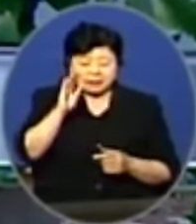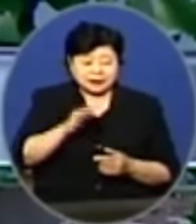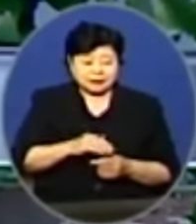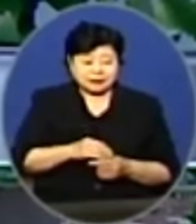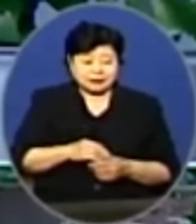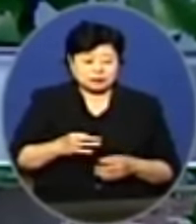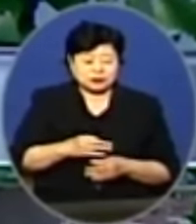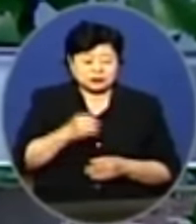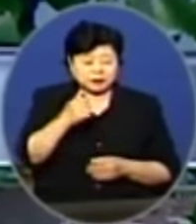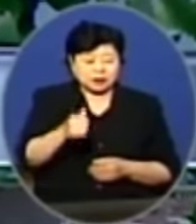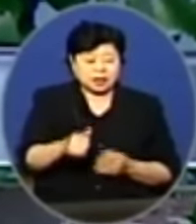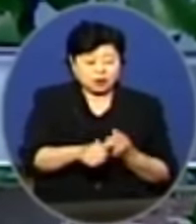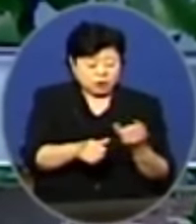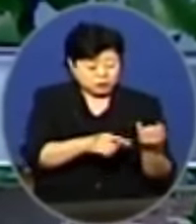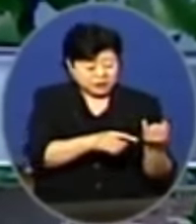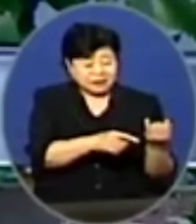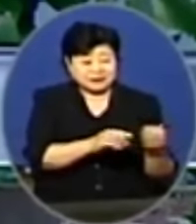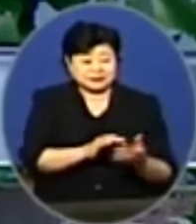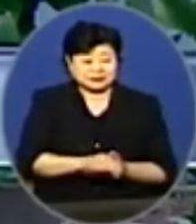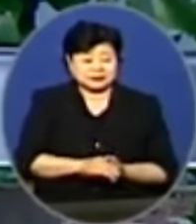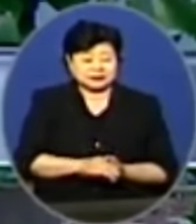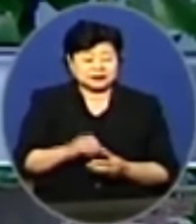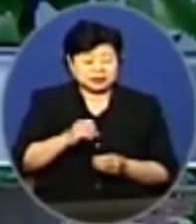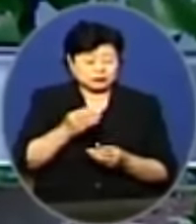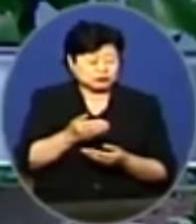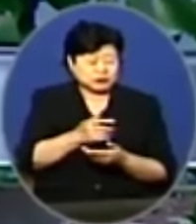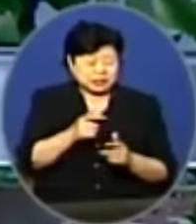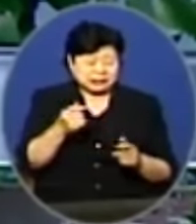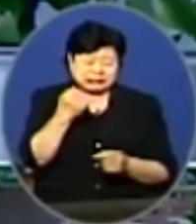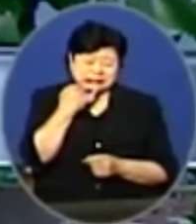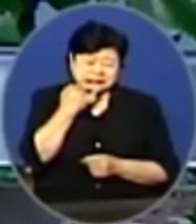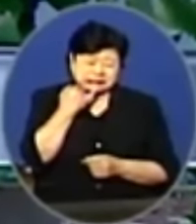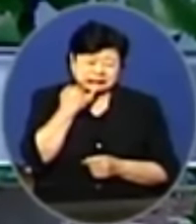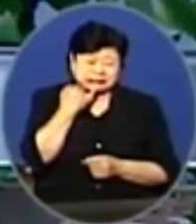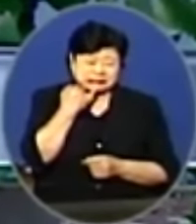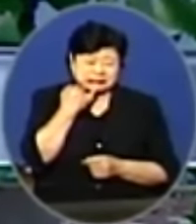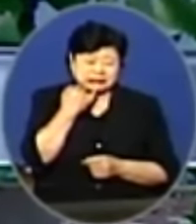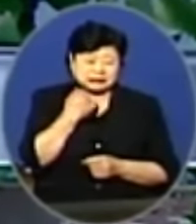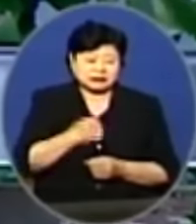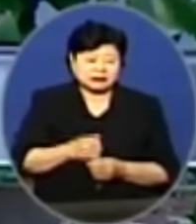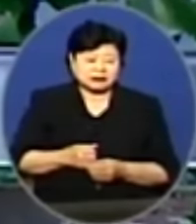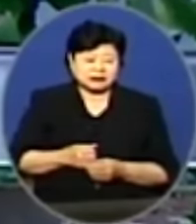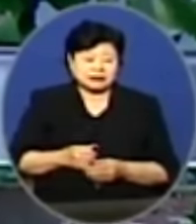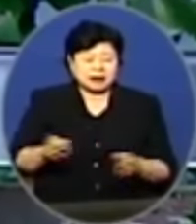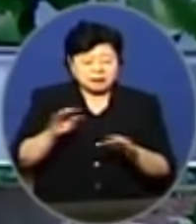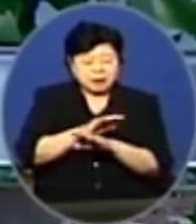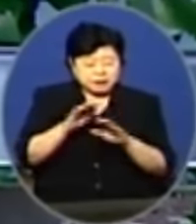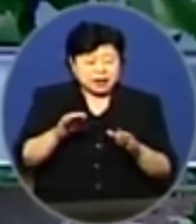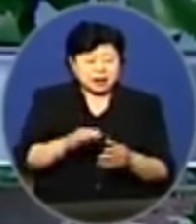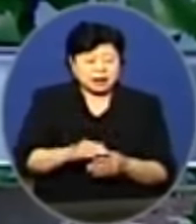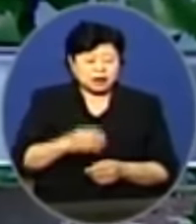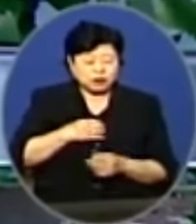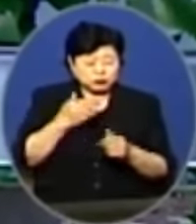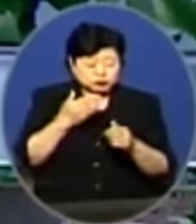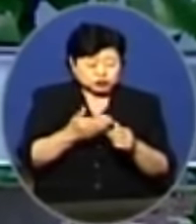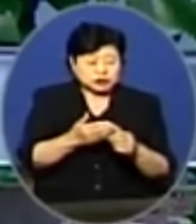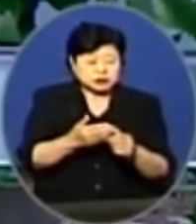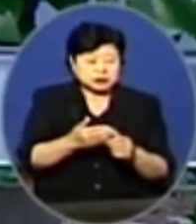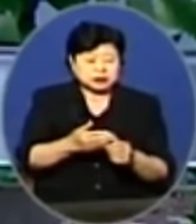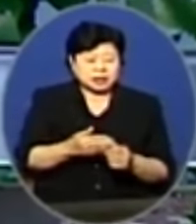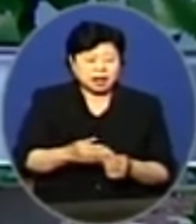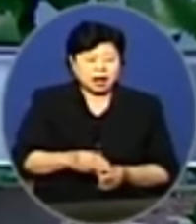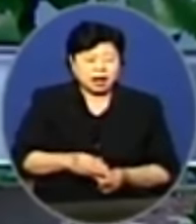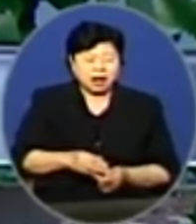불의한 재판관이 가부 보고 응답 안 해줘도 괜찮겠으나 안 물러가고 밤낮으로 저렇게 괴롭히니 내가